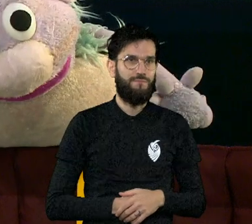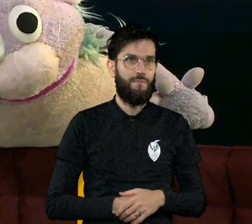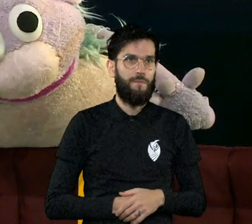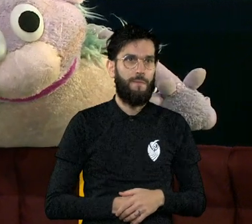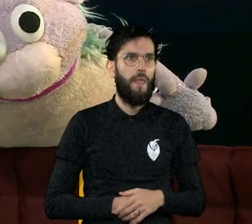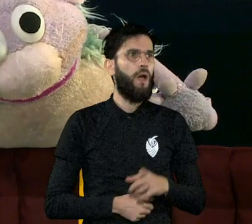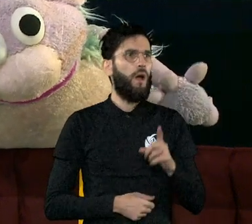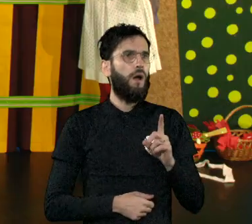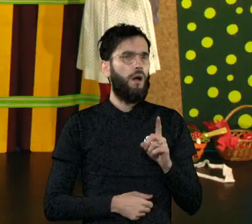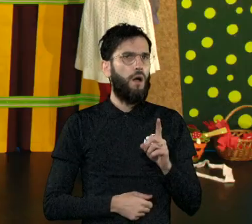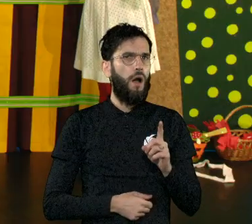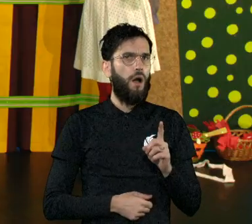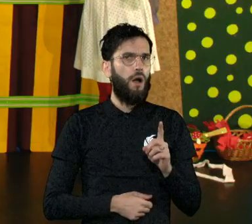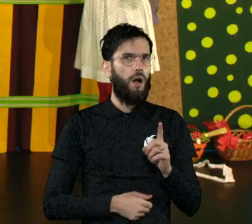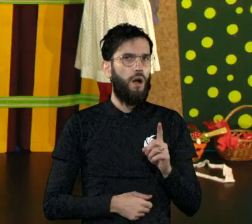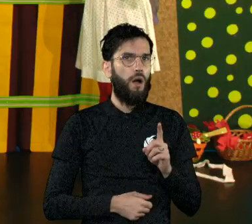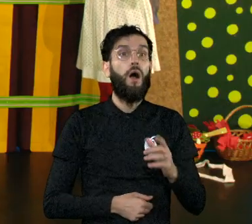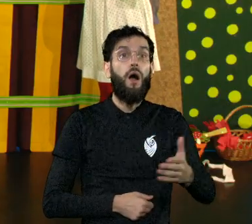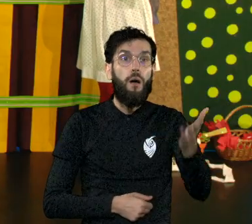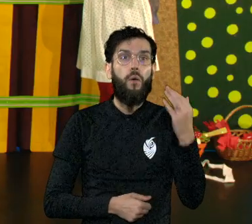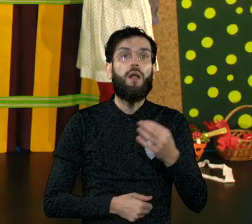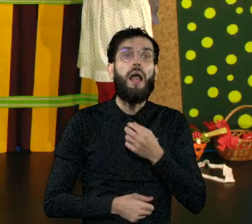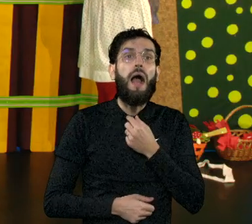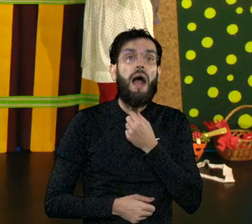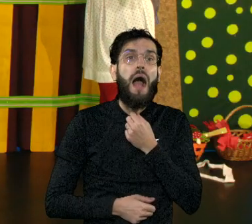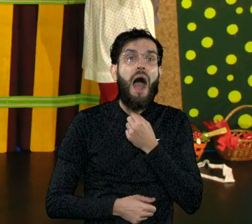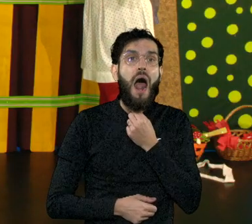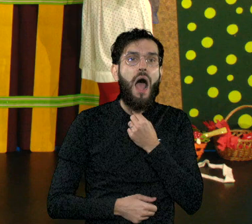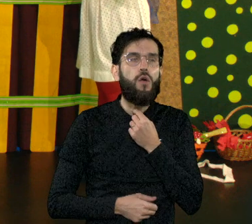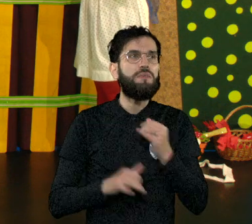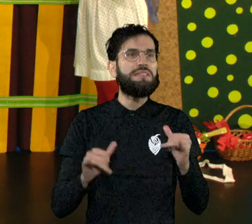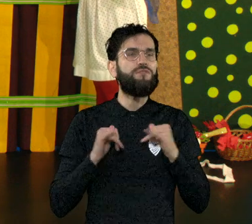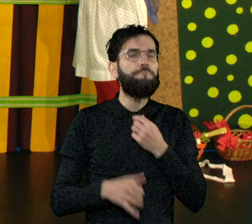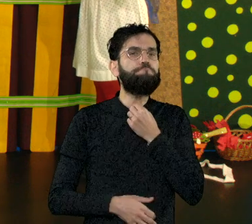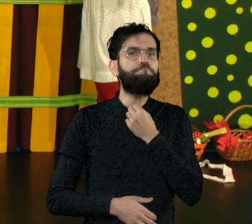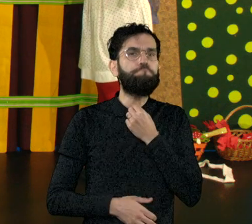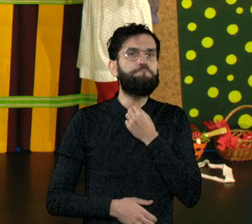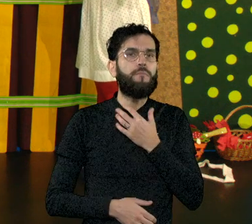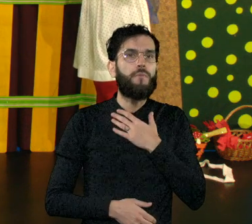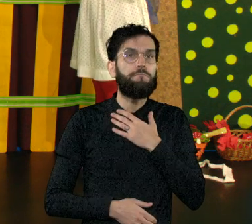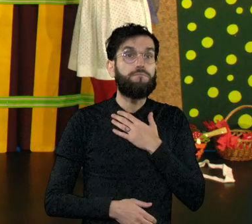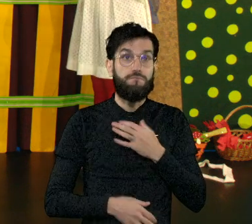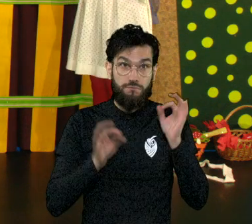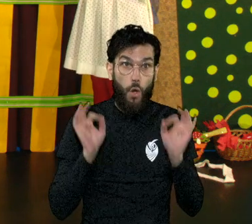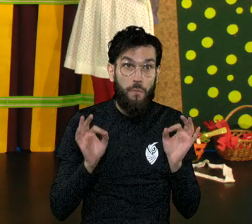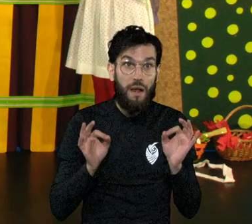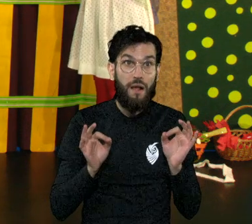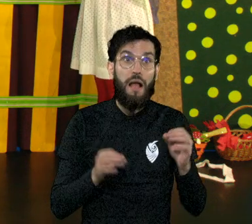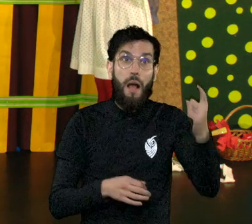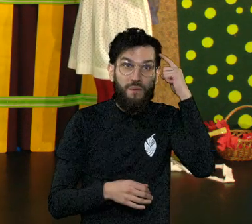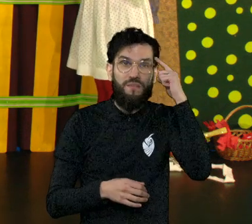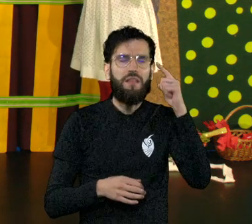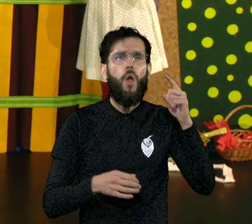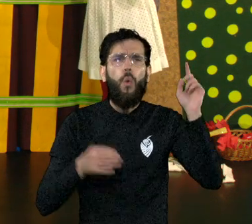No a poďme si teda rozcvičiť hrdielka, keď už tu máme tie majáky, čo poviete? No jasné. Aby sme poriadne mohli